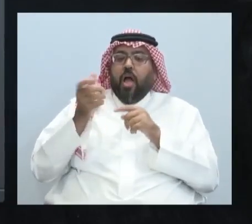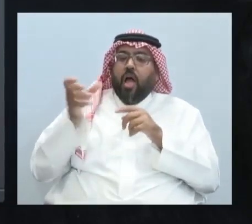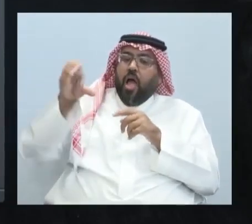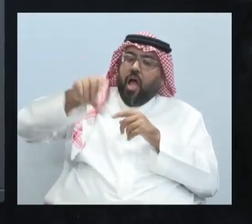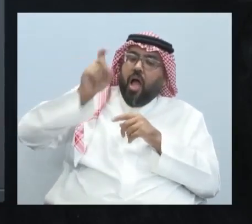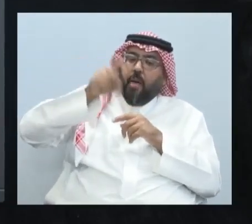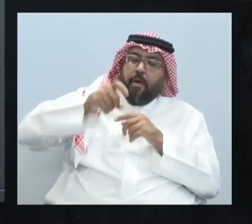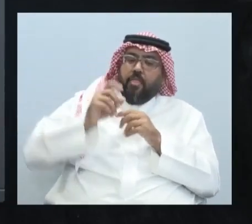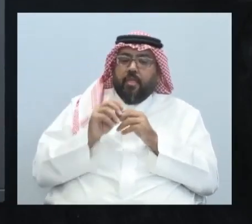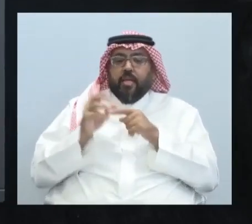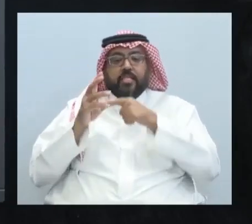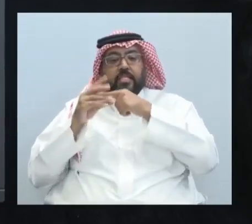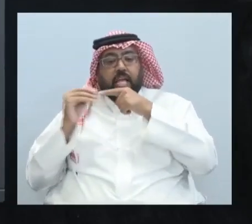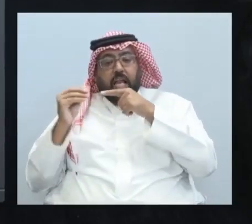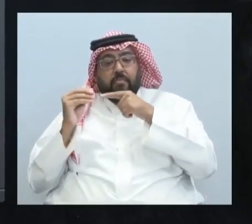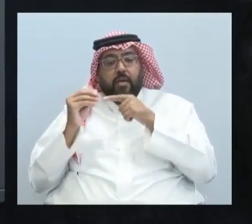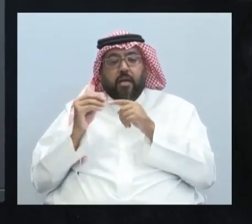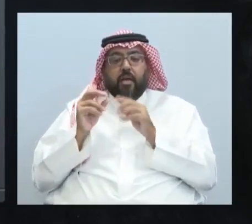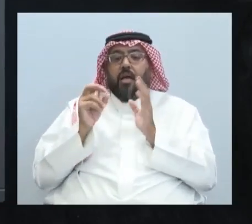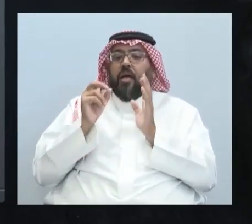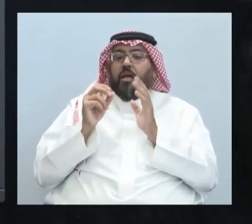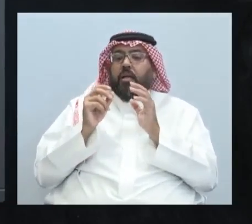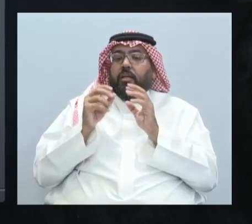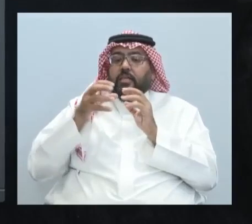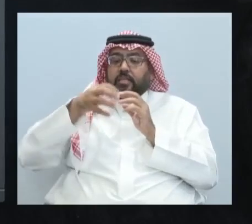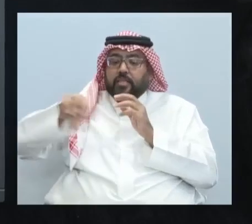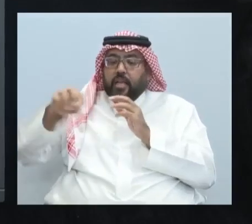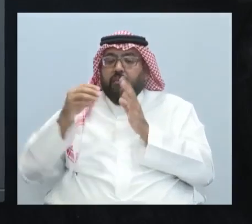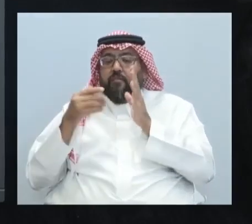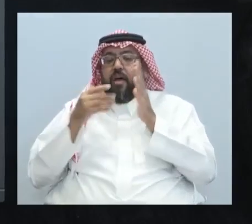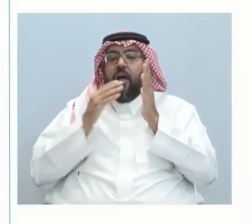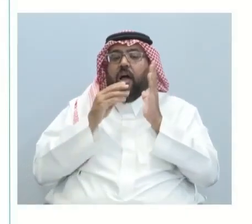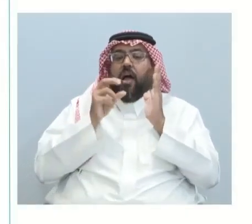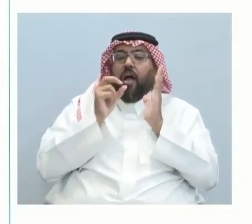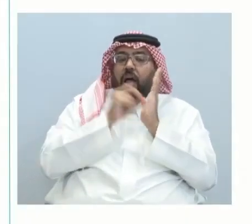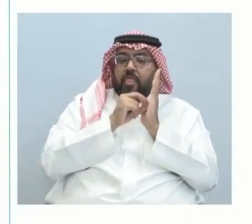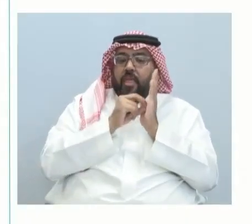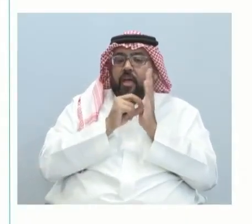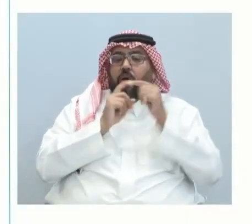السالبه تصنف على انها قواعد سالبه وتصنف على انها قواعد